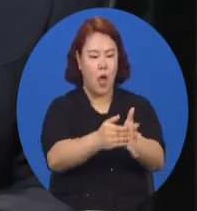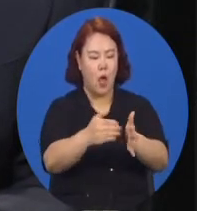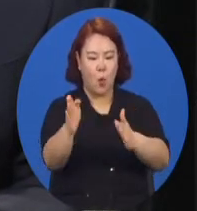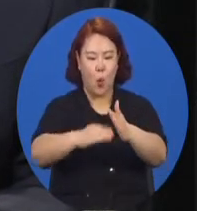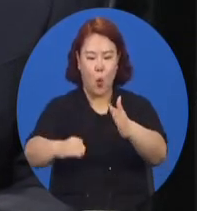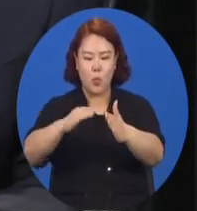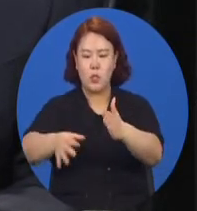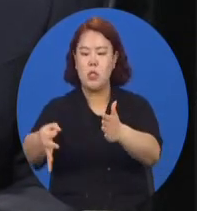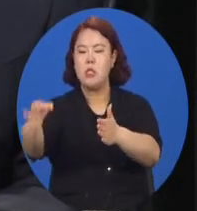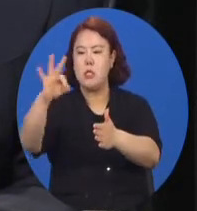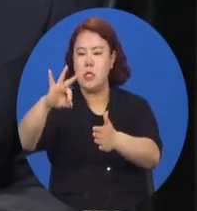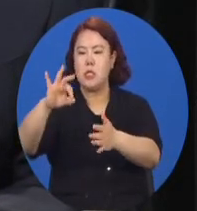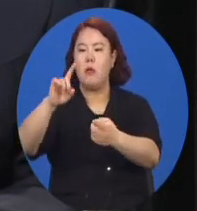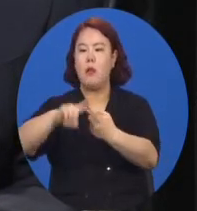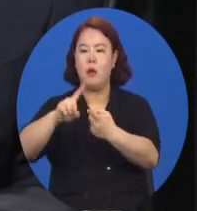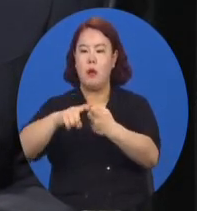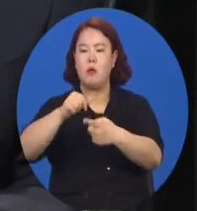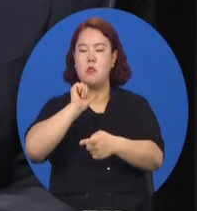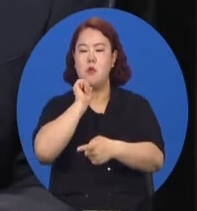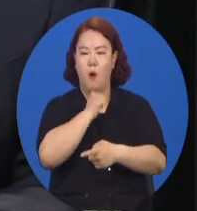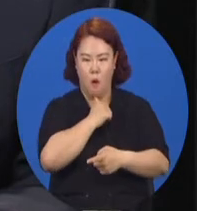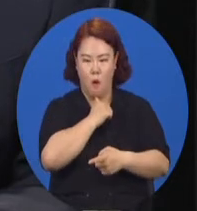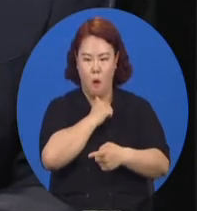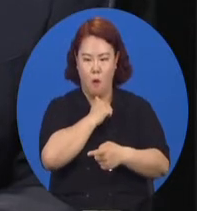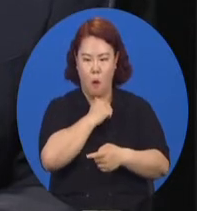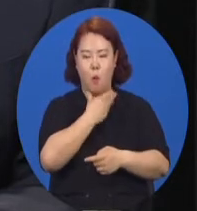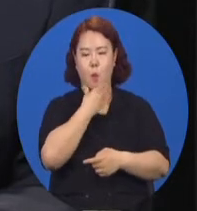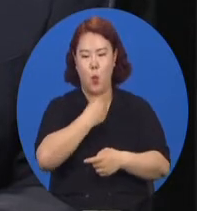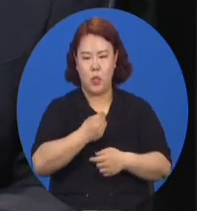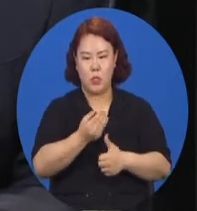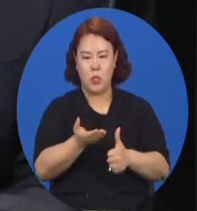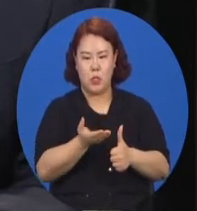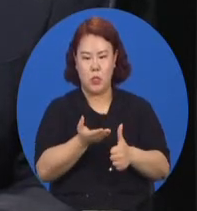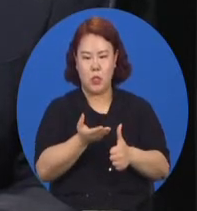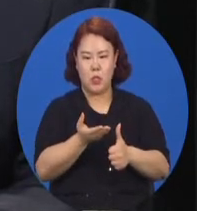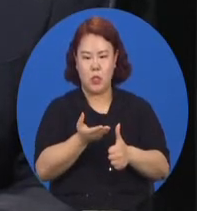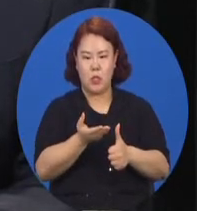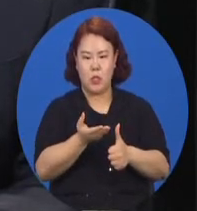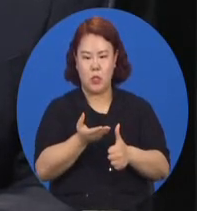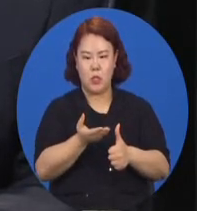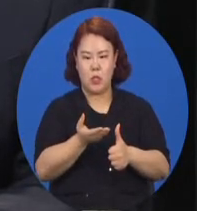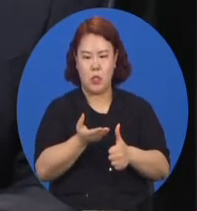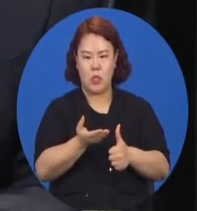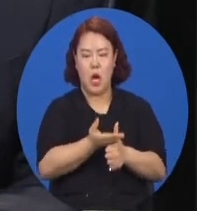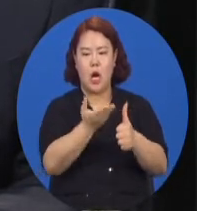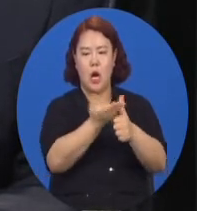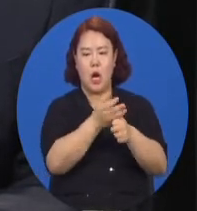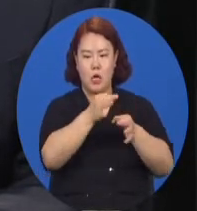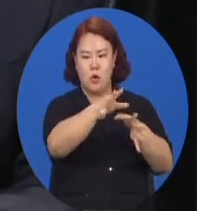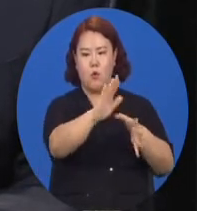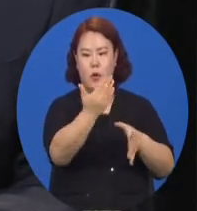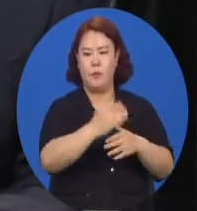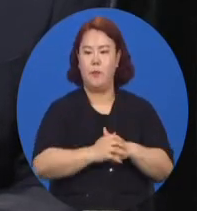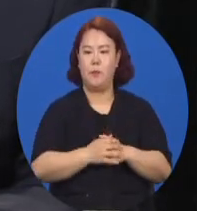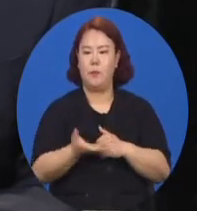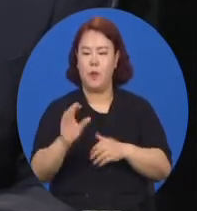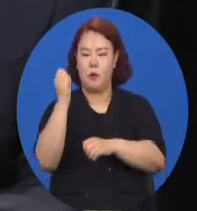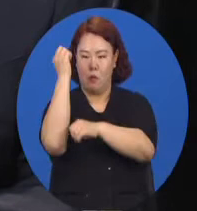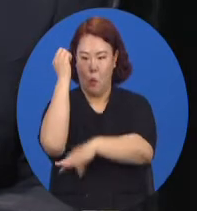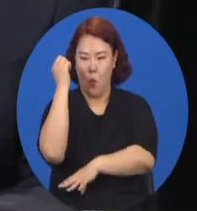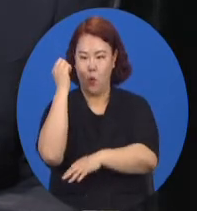하는 부분은 저소득층 복지 향상에 기여를 해야 되고 그런 기본적인